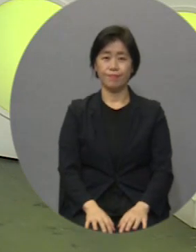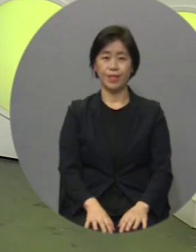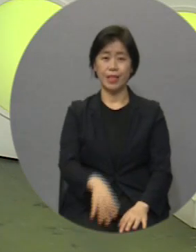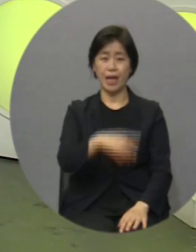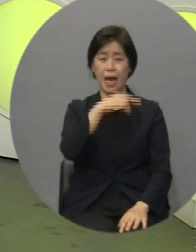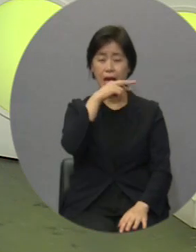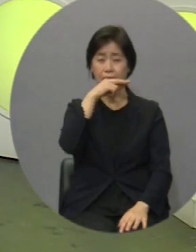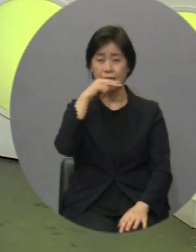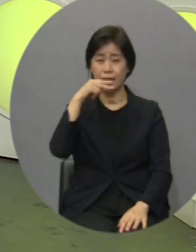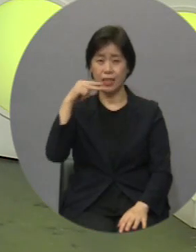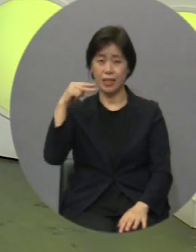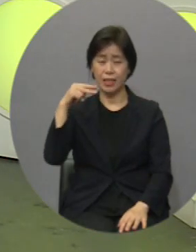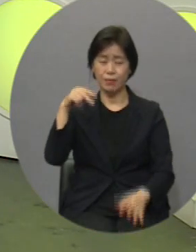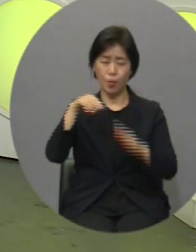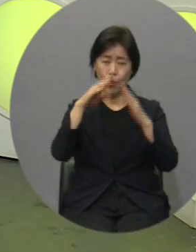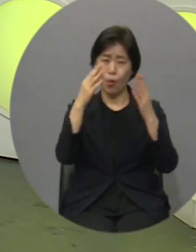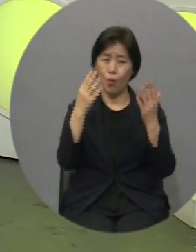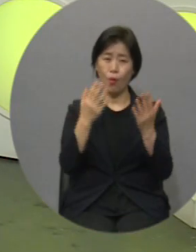향기도